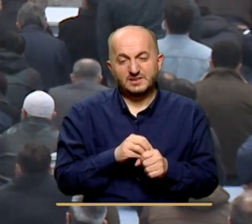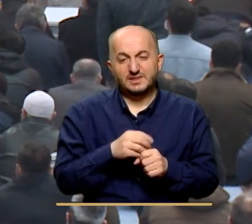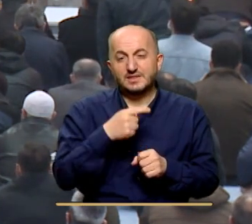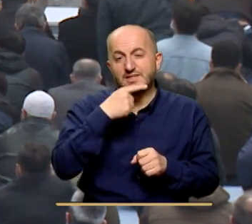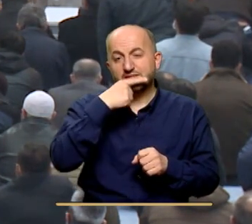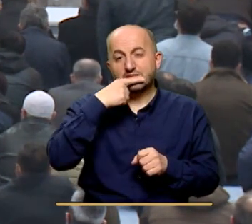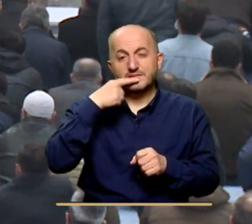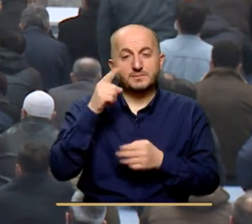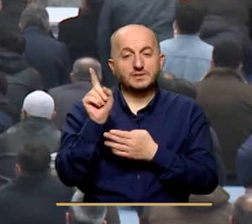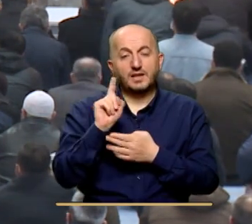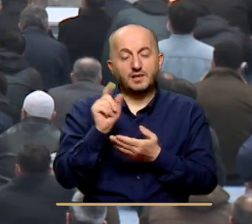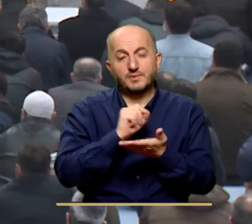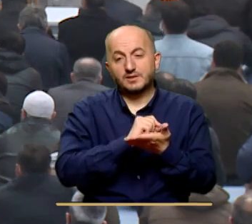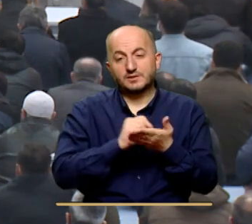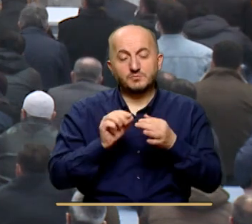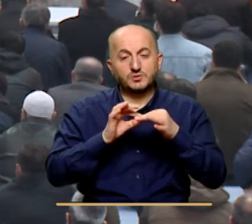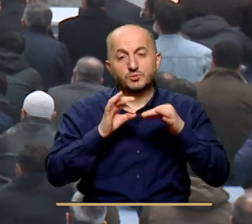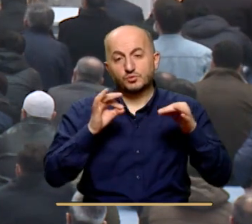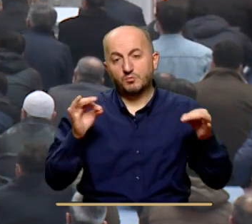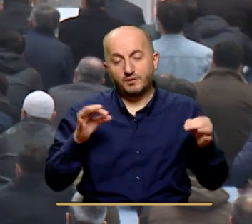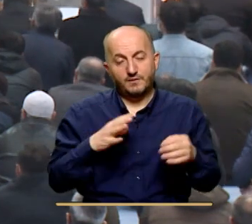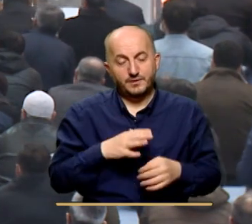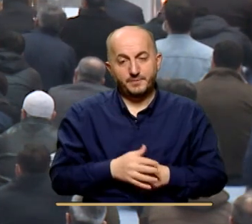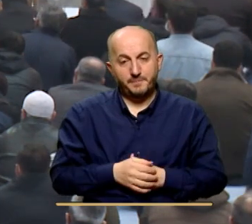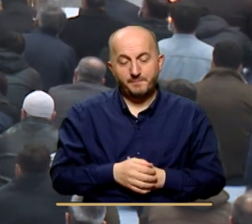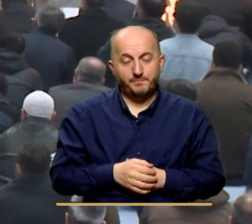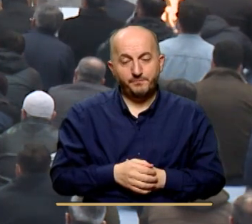kırmızı kalemle yazılmış bir cümle var.